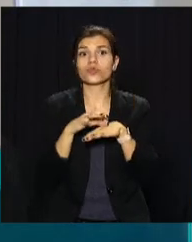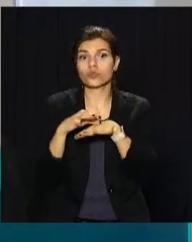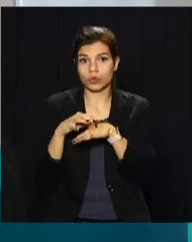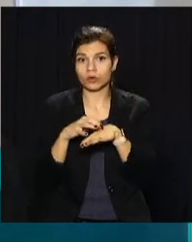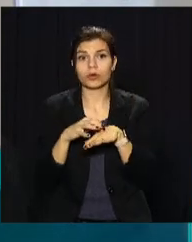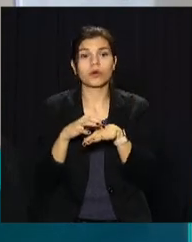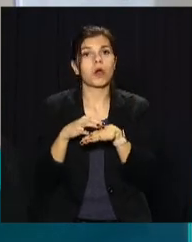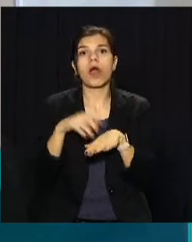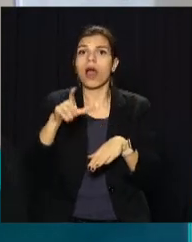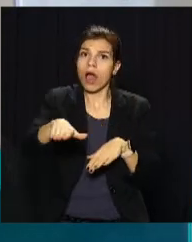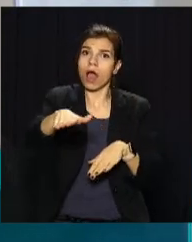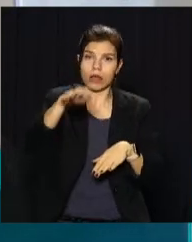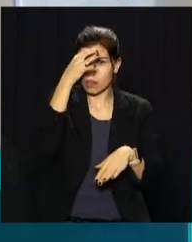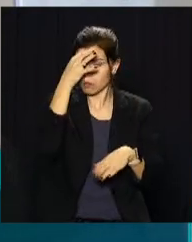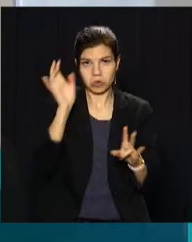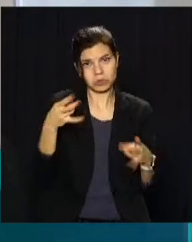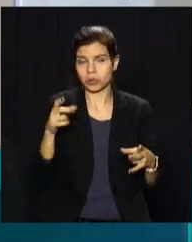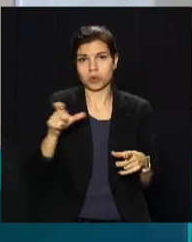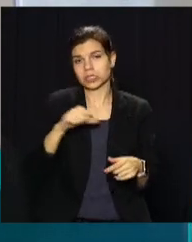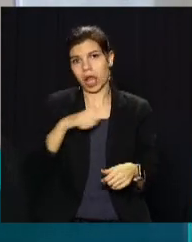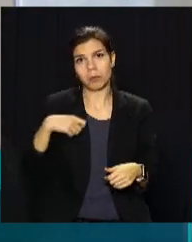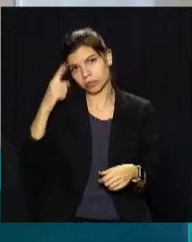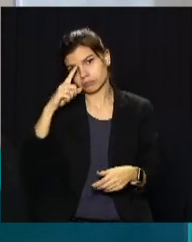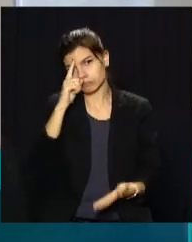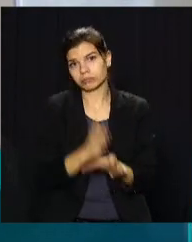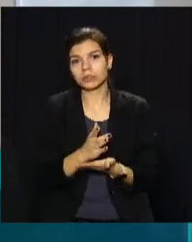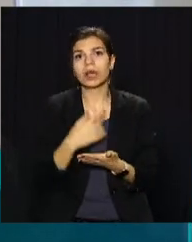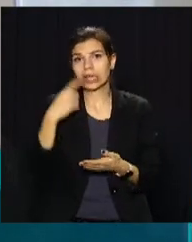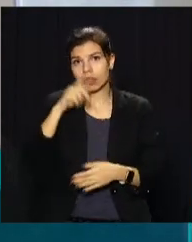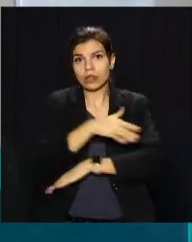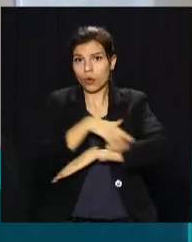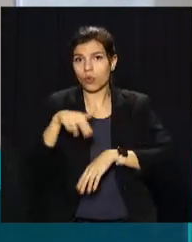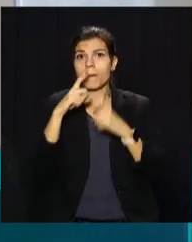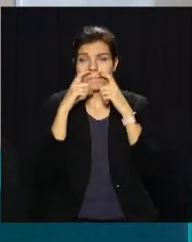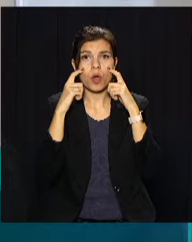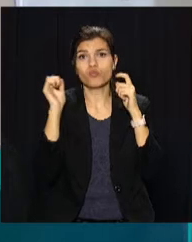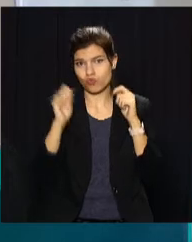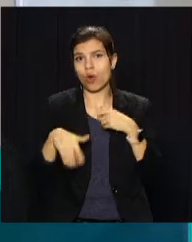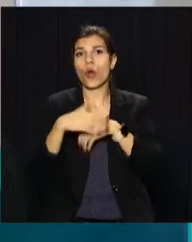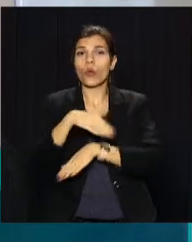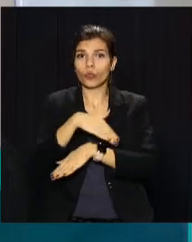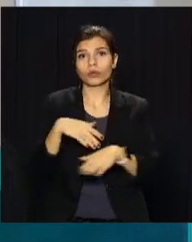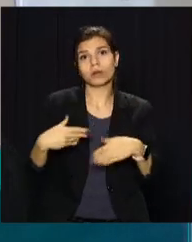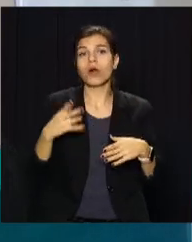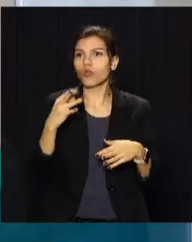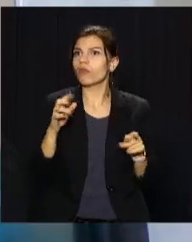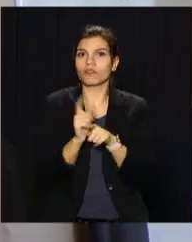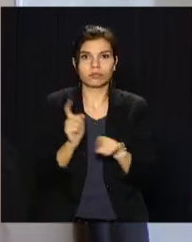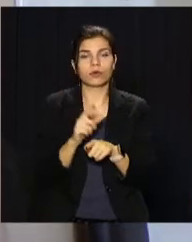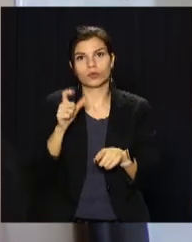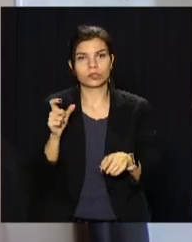потрібно просити. От я знаю, що на вулиці можна ходити без маски взагалі, але багато хто носить навіть